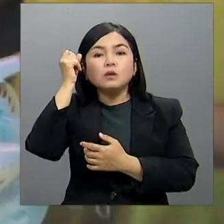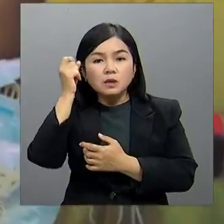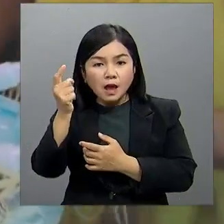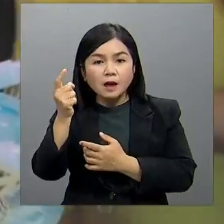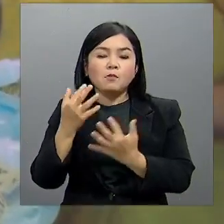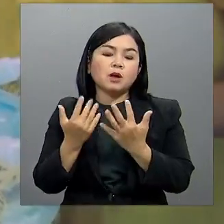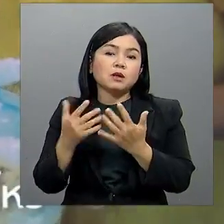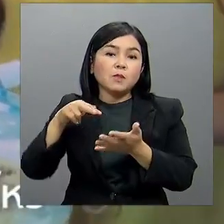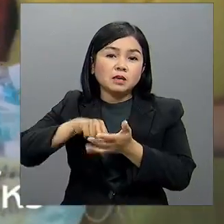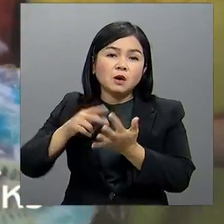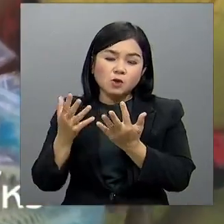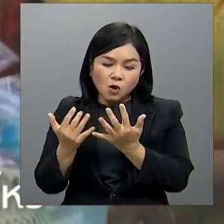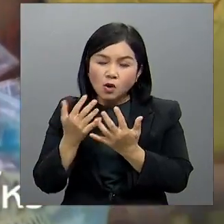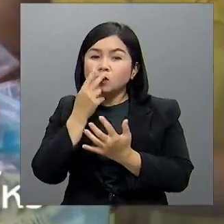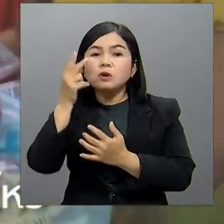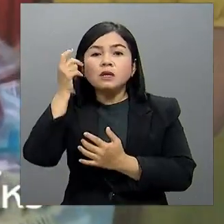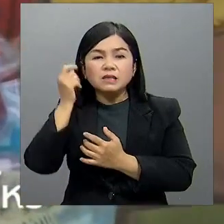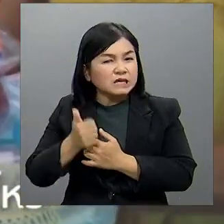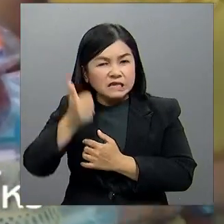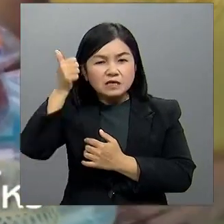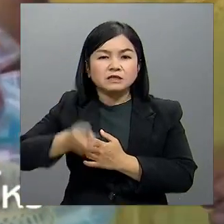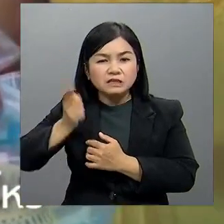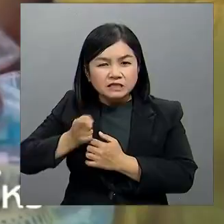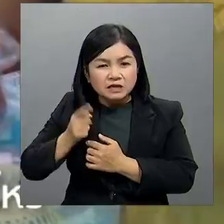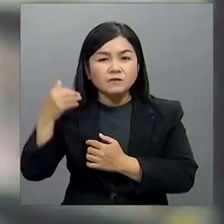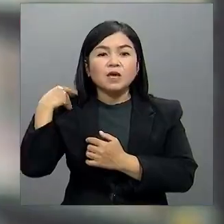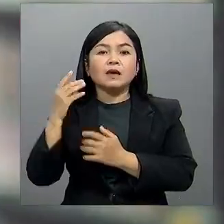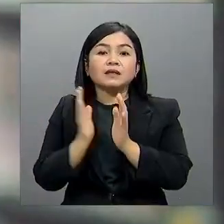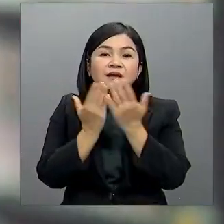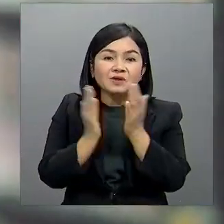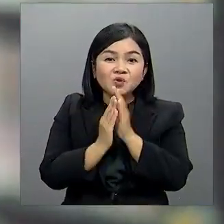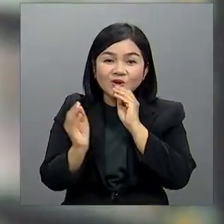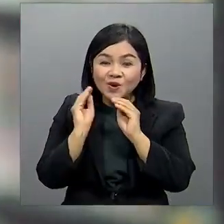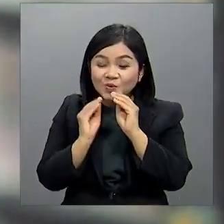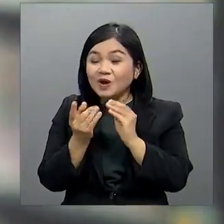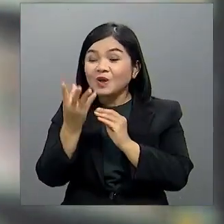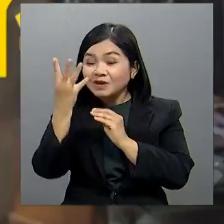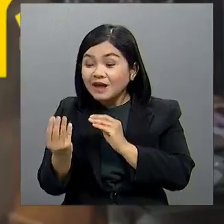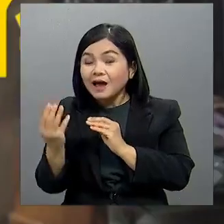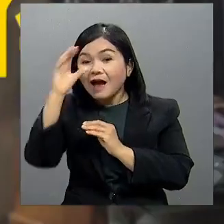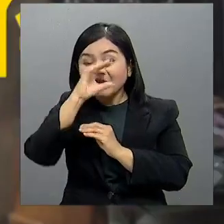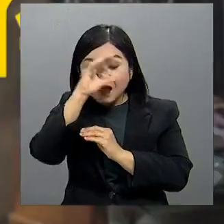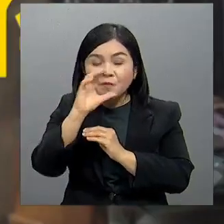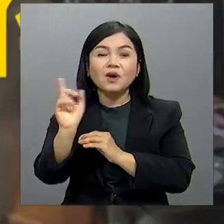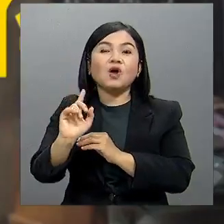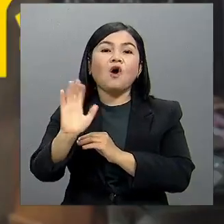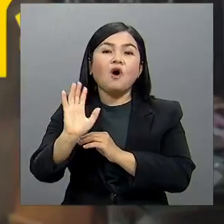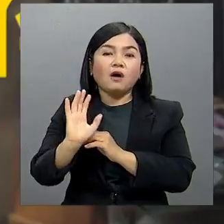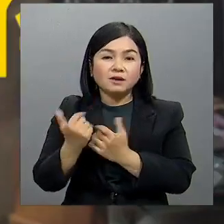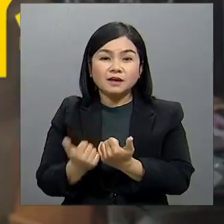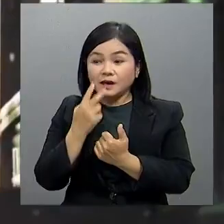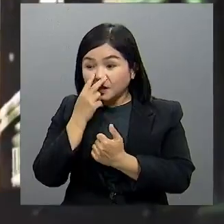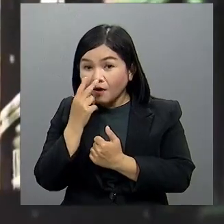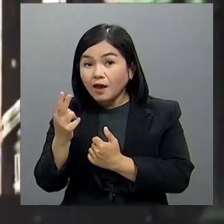อ่ะถึงว่ามันจะดีจริงๆถามว่าลิสต์ได้เลยว่าการ์ตูนเรื่องนี้มันเหลือเท่าไหร่ไม่ต้องวิ่งหาหัวชุดหัวทุนแต่ถ้าเขาเห็นว่าเรา